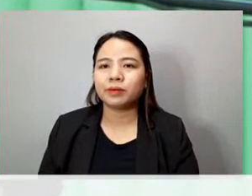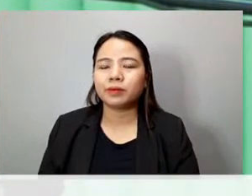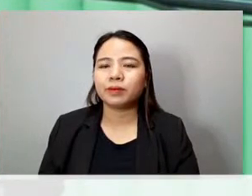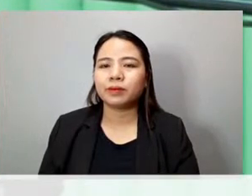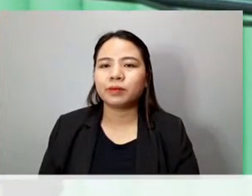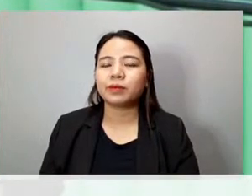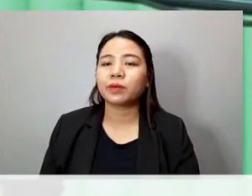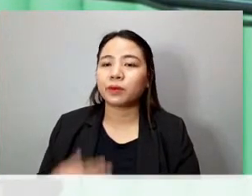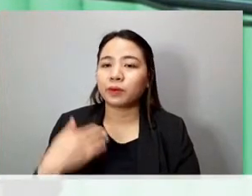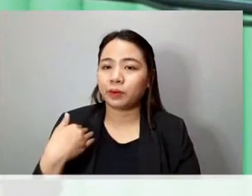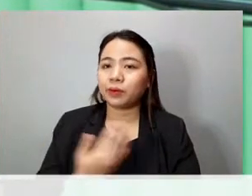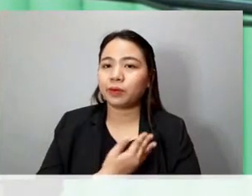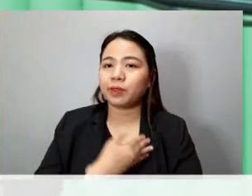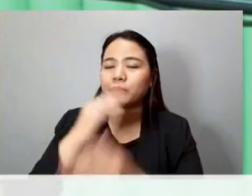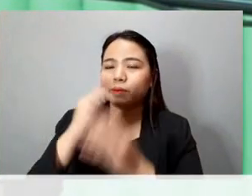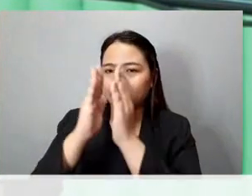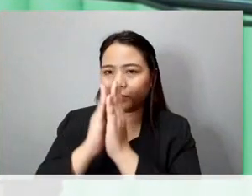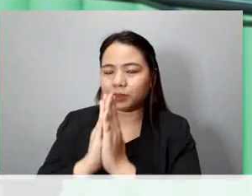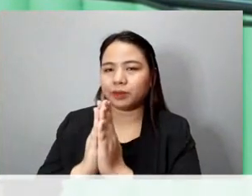Manalangin tayo.